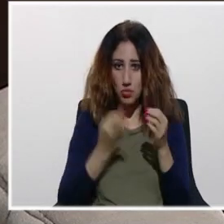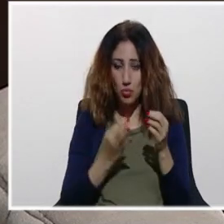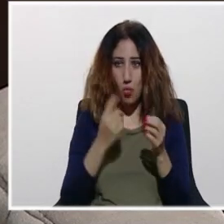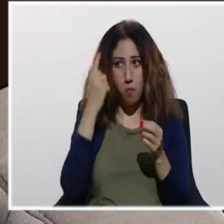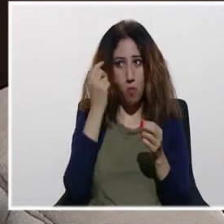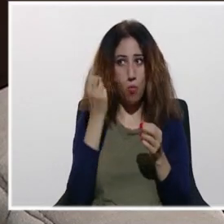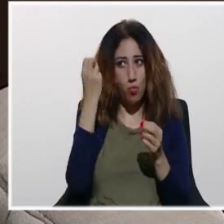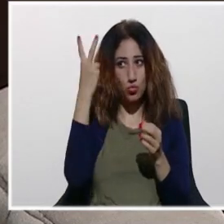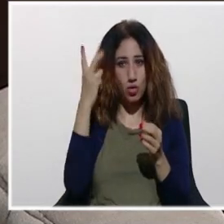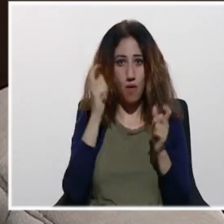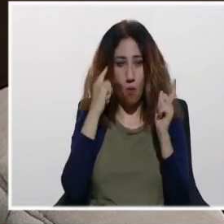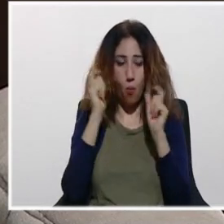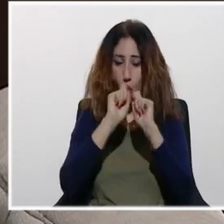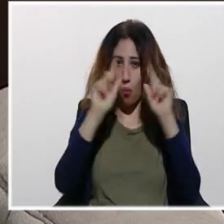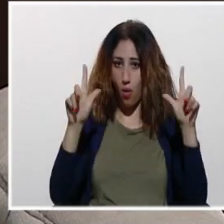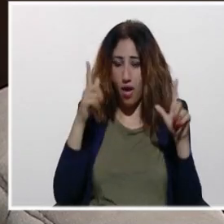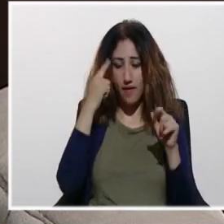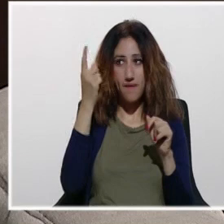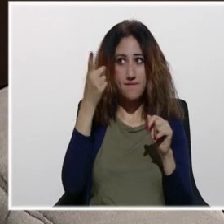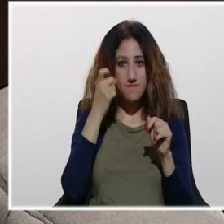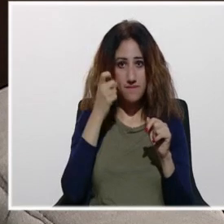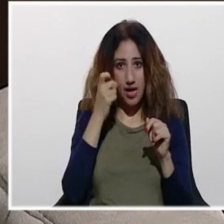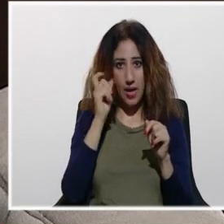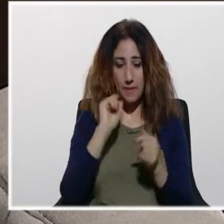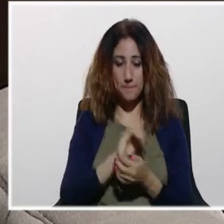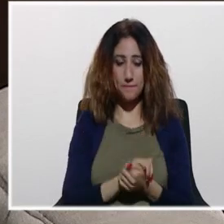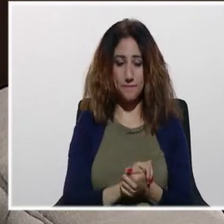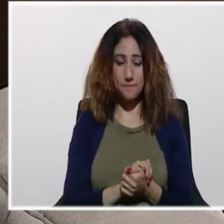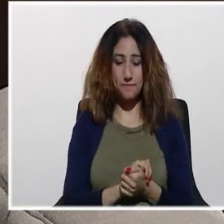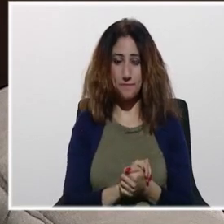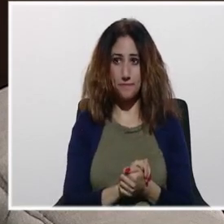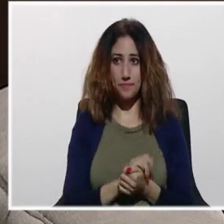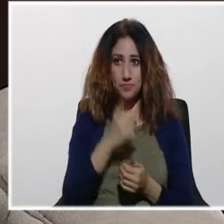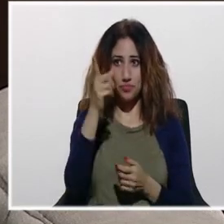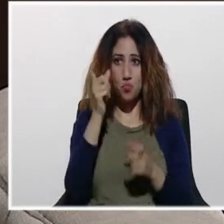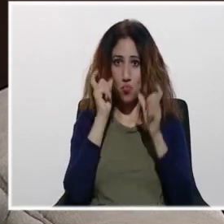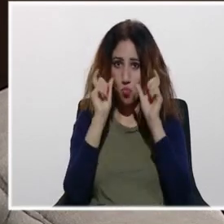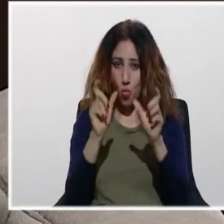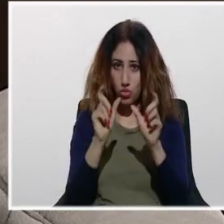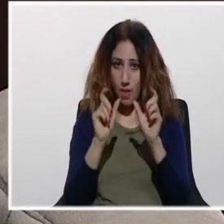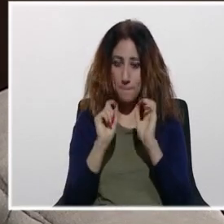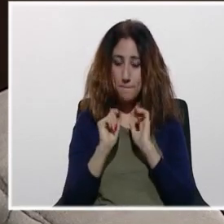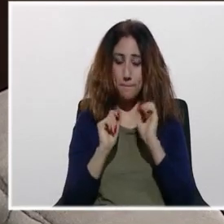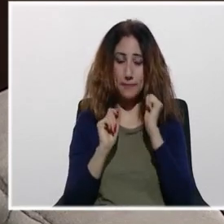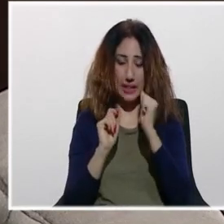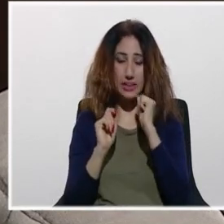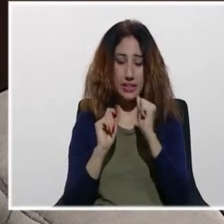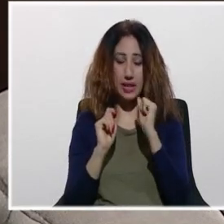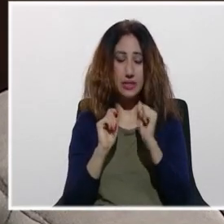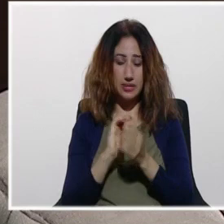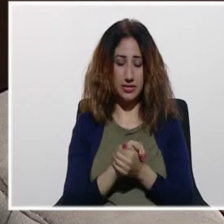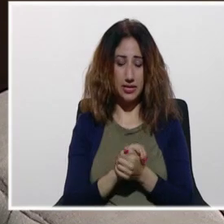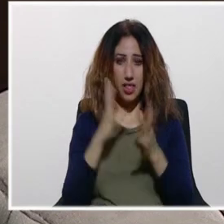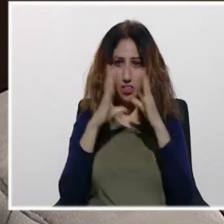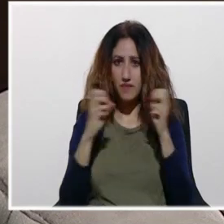ومثقف وواعي وفاهم وحد من المهتمين جدا جدا جدا